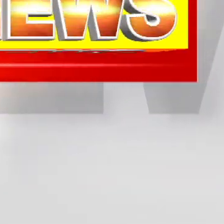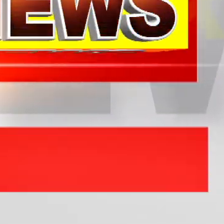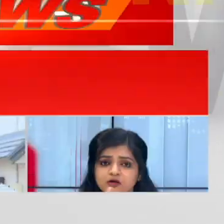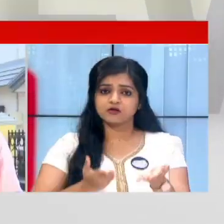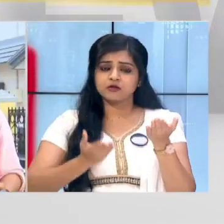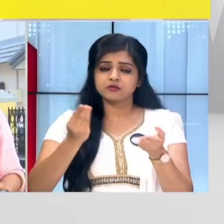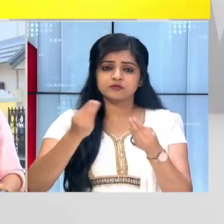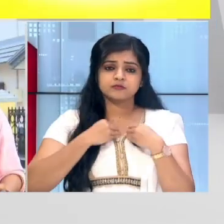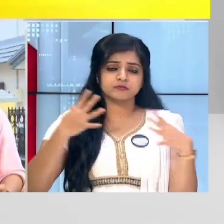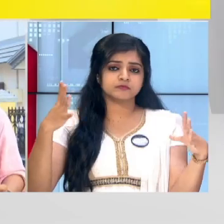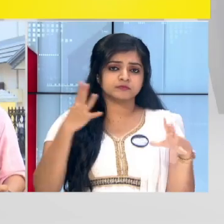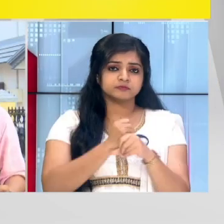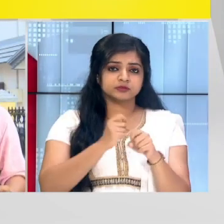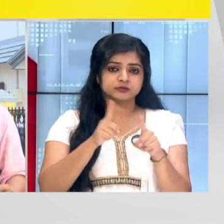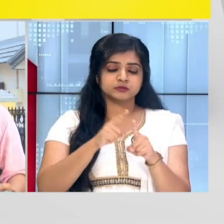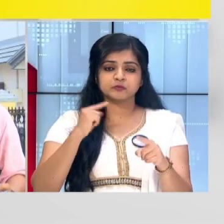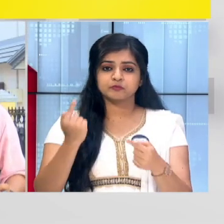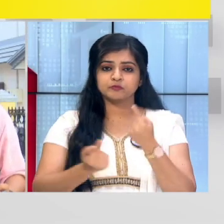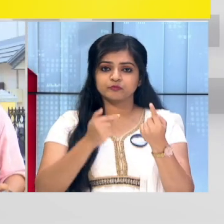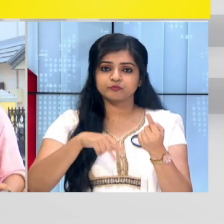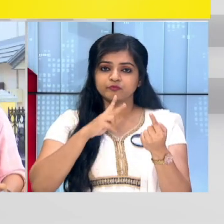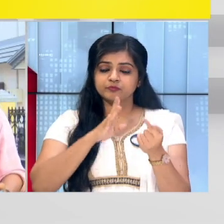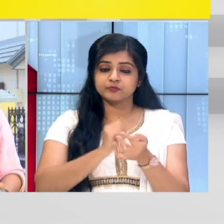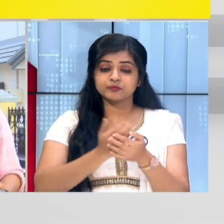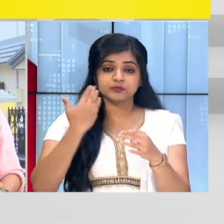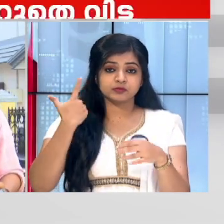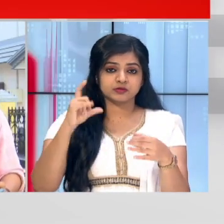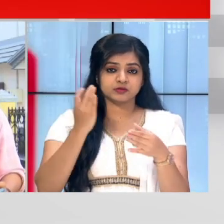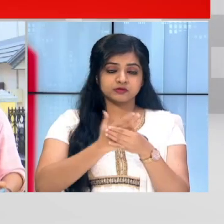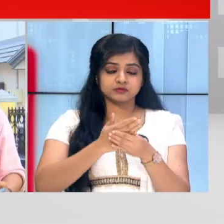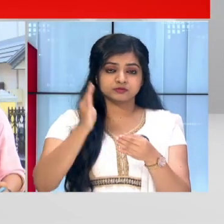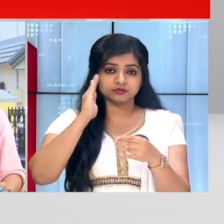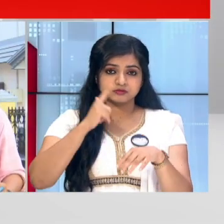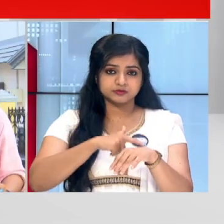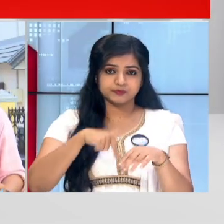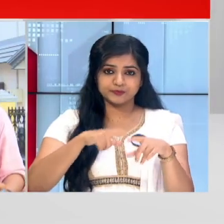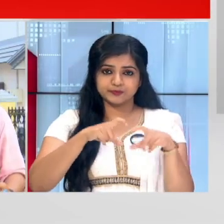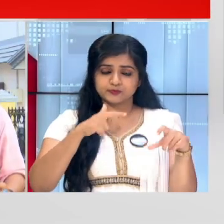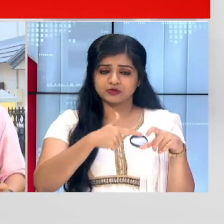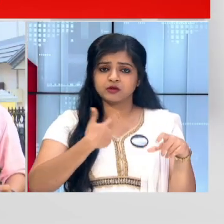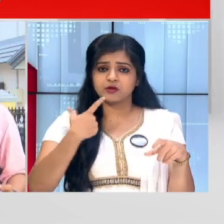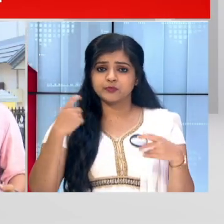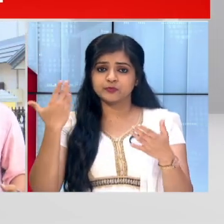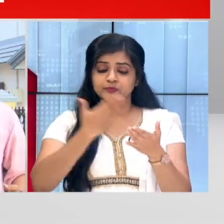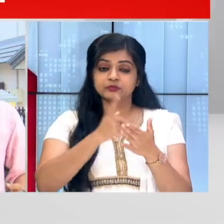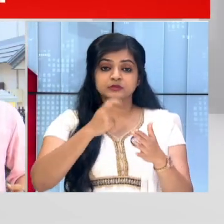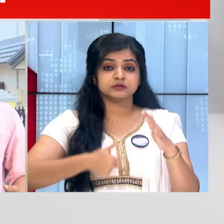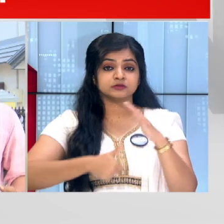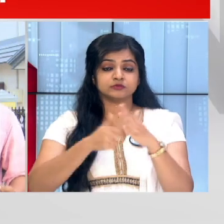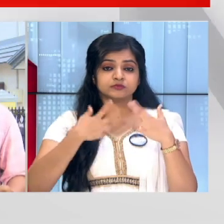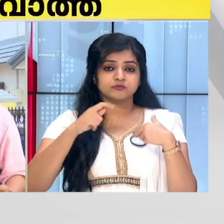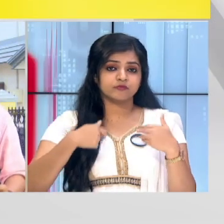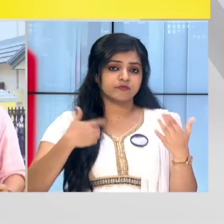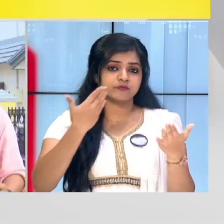ലഭ്യമായില്ല എന്നതാണ് അദ്ദേഹത്തിൻ്റെ ഒരു പ്രധാനപ്പെട്ട വിമർശനം. നേരത്തെ തന്നെ ഈ കേസ് പരിഗണിച്ചിരുന്ന ബെഞ്ചിനെതിരായ പരാതിയും ചീഫ് ജസ്റ്റിസിന് നൽകിയിരുന്നു. ആ ഘട്ടത്തിൽ